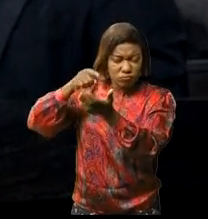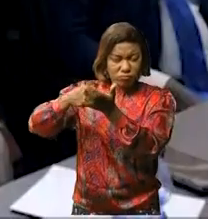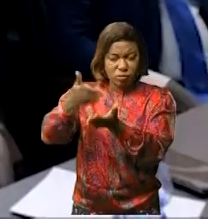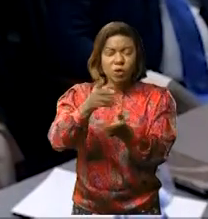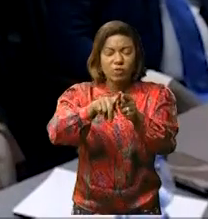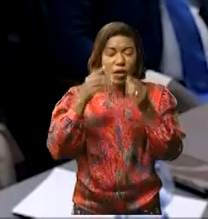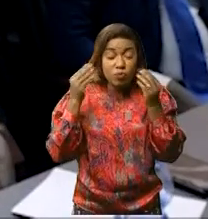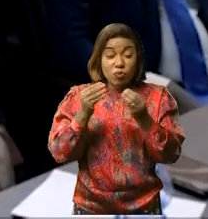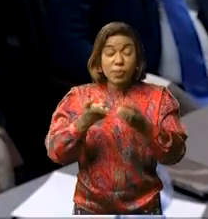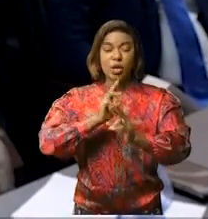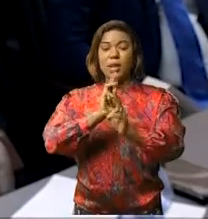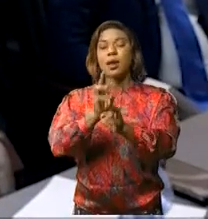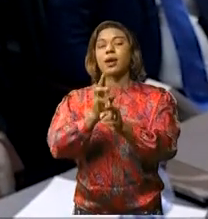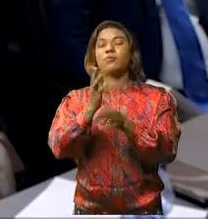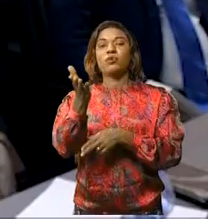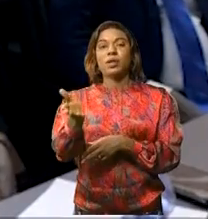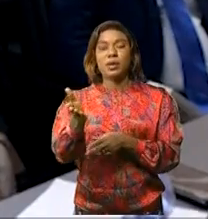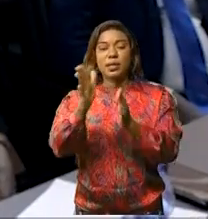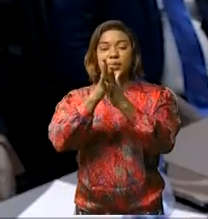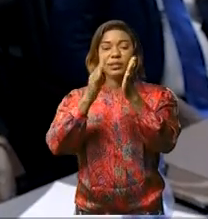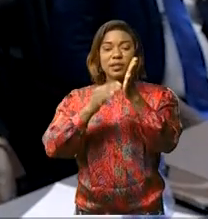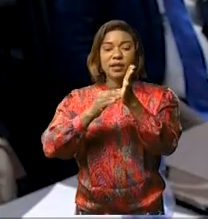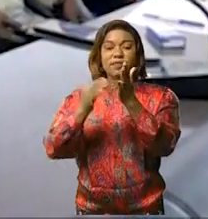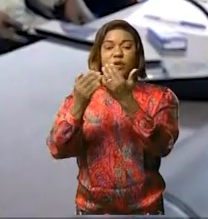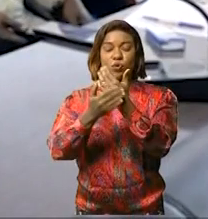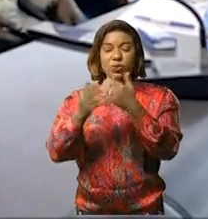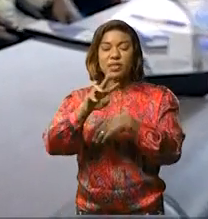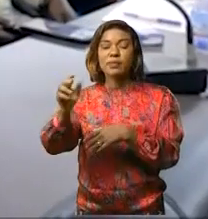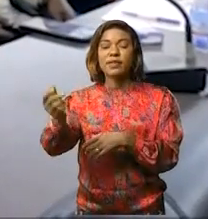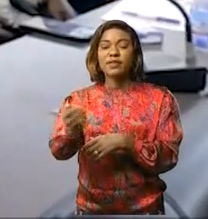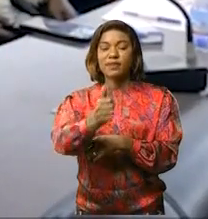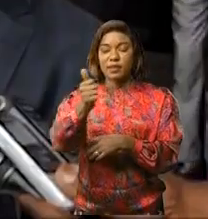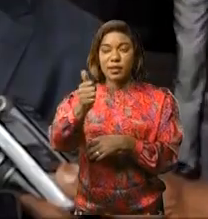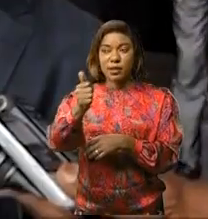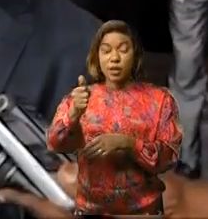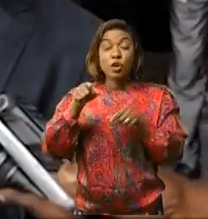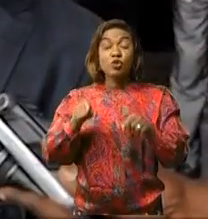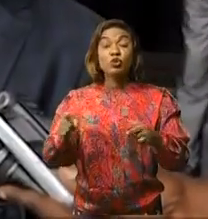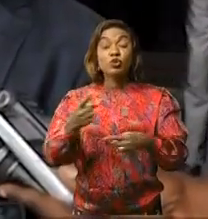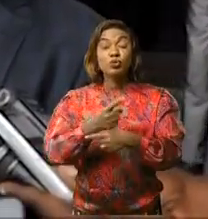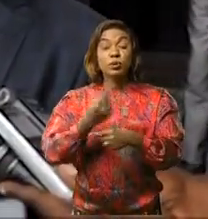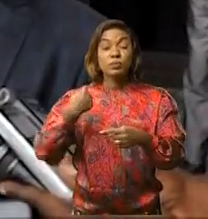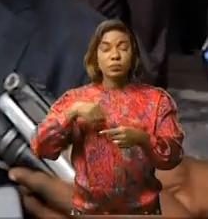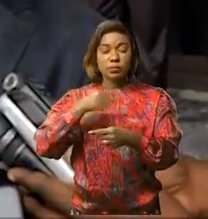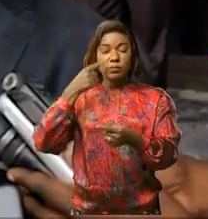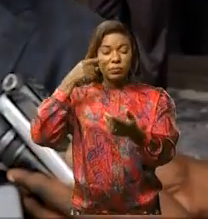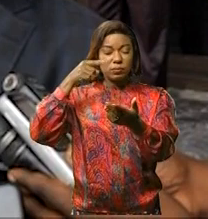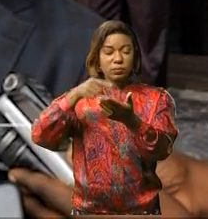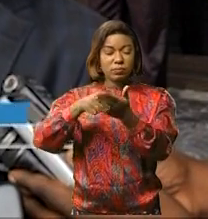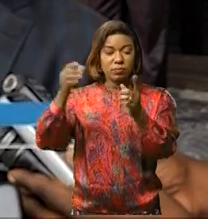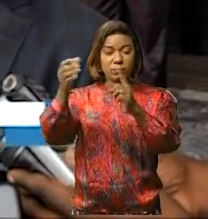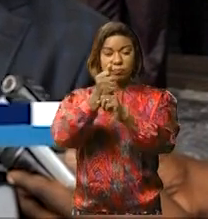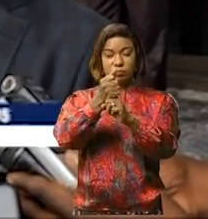fait la restitution de ses rapports ce 19 août 2021. Aujourd'hui, nous avons ciblé un domaine, les